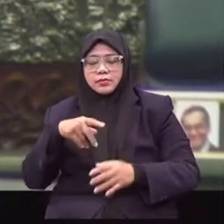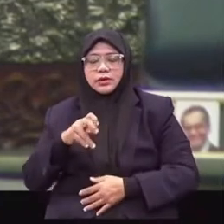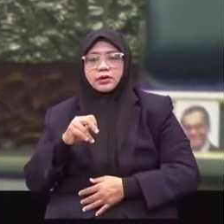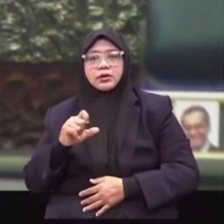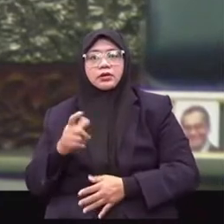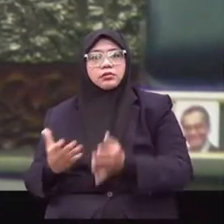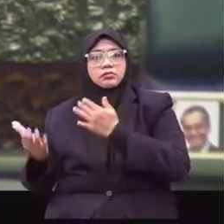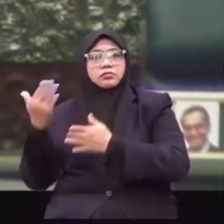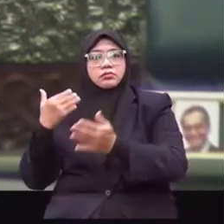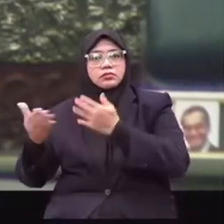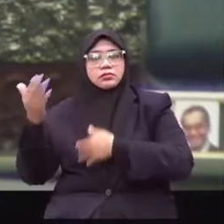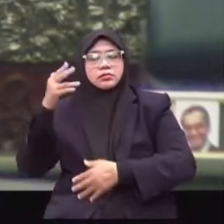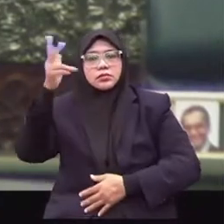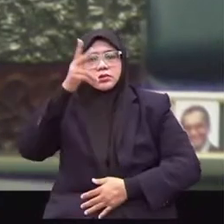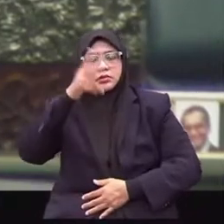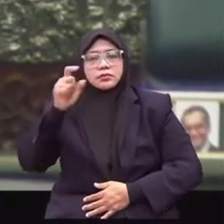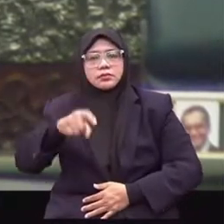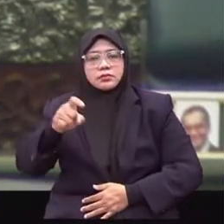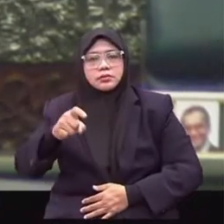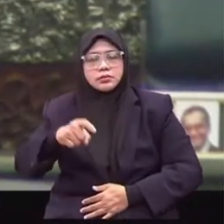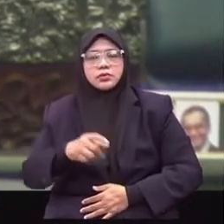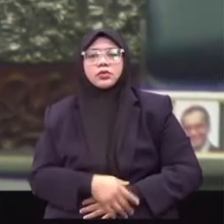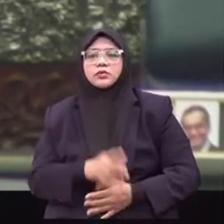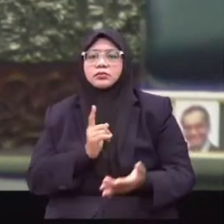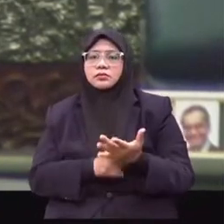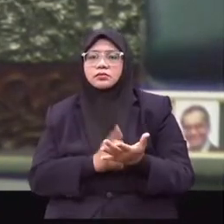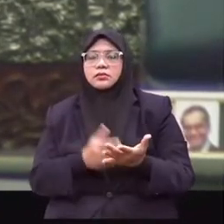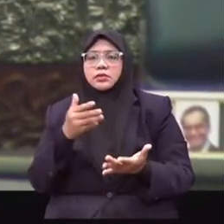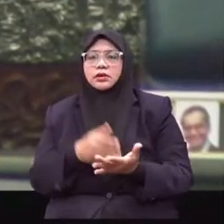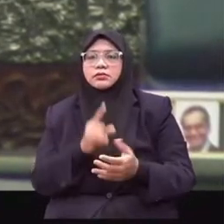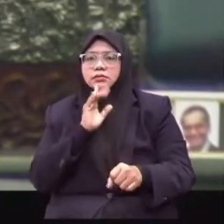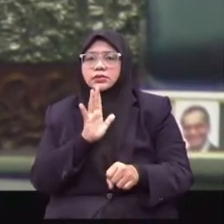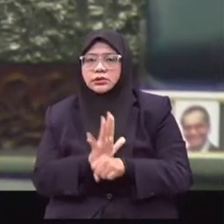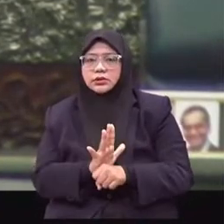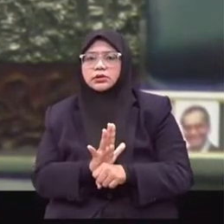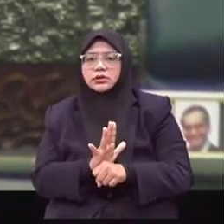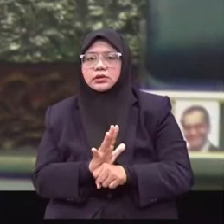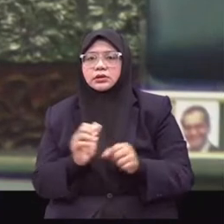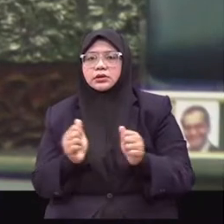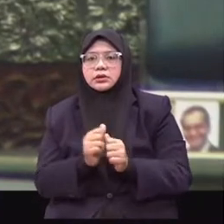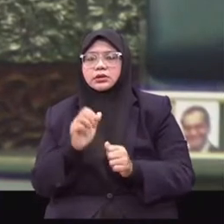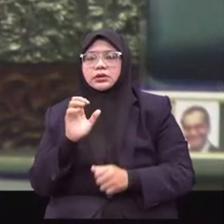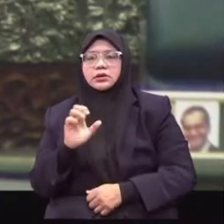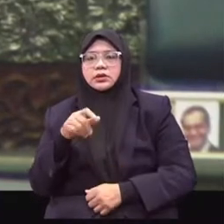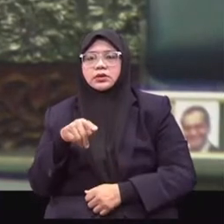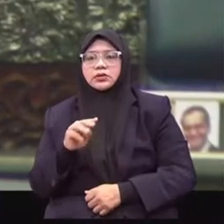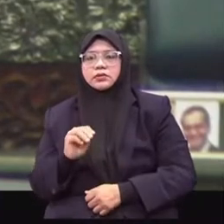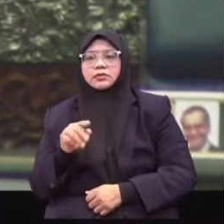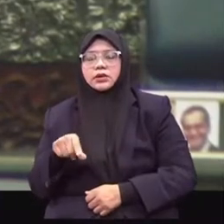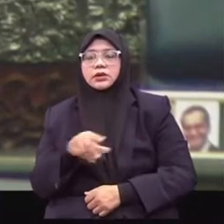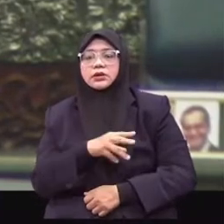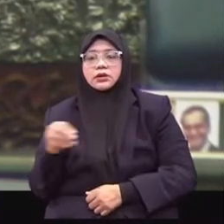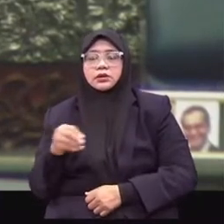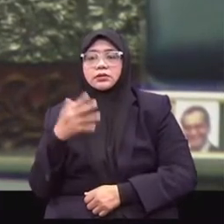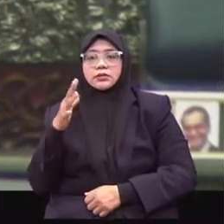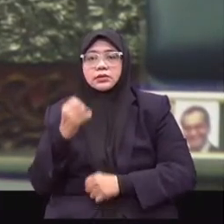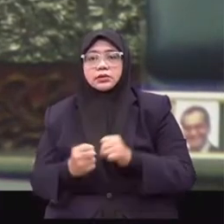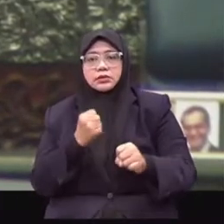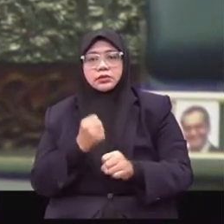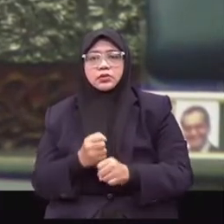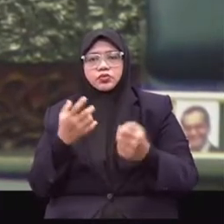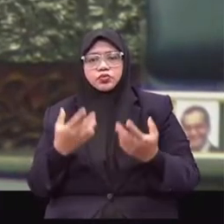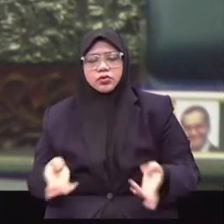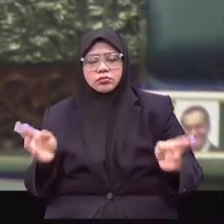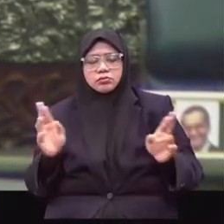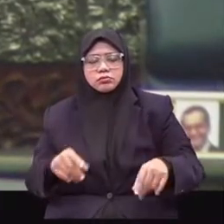lalu bahwa kerajaan perlu merunding semula perjanjian konveksi 15 tahun ini